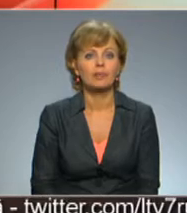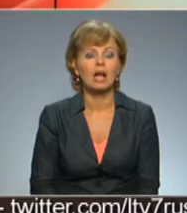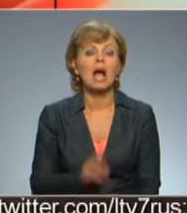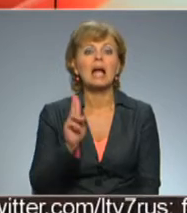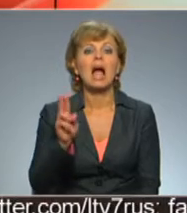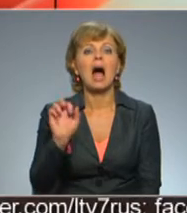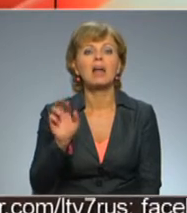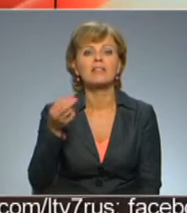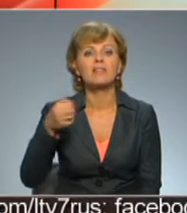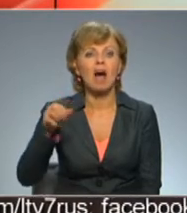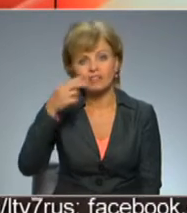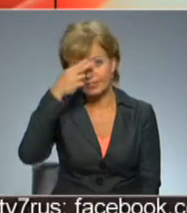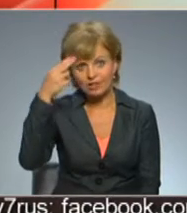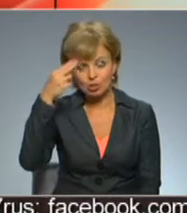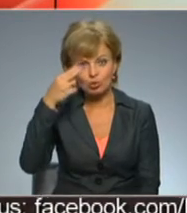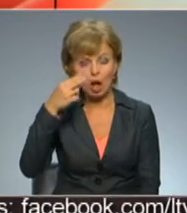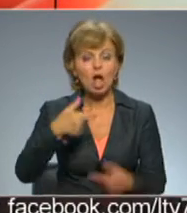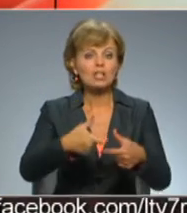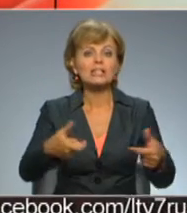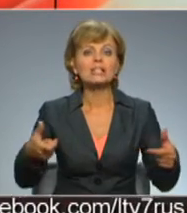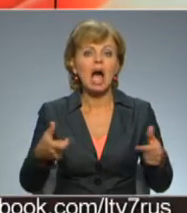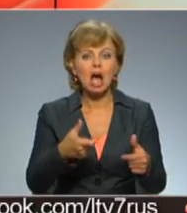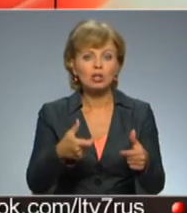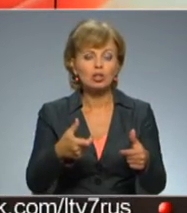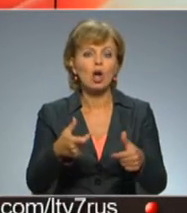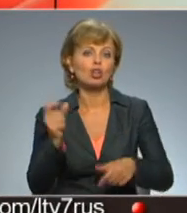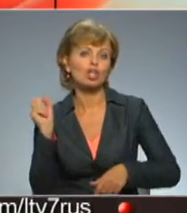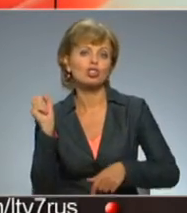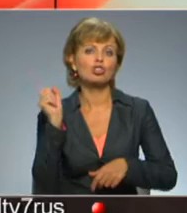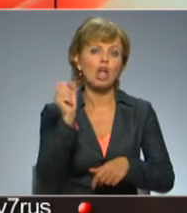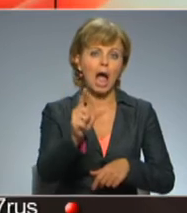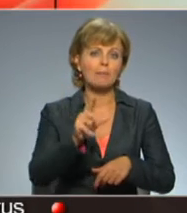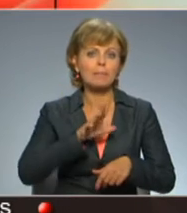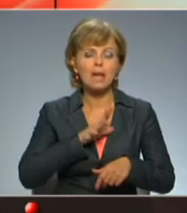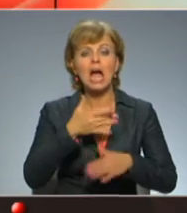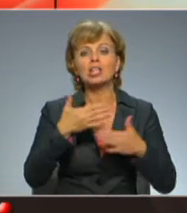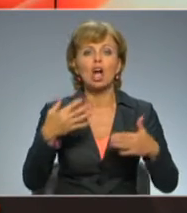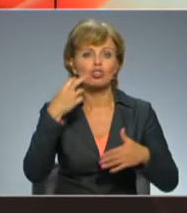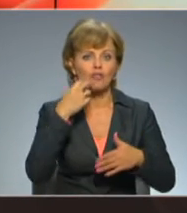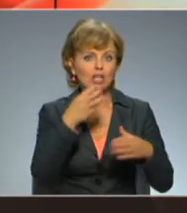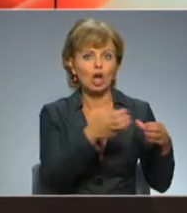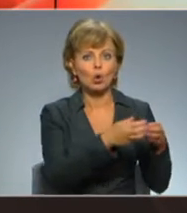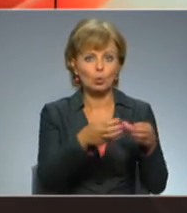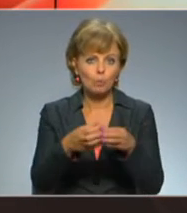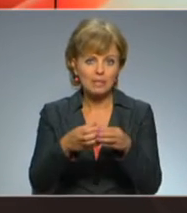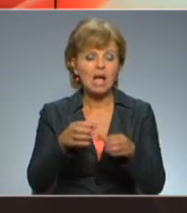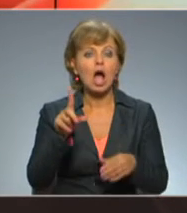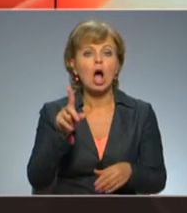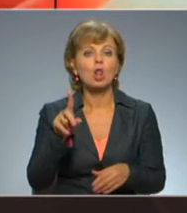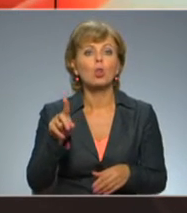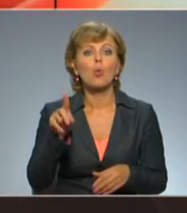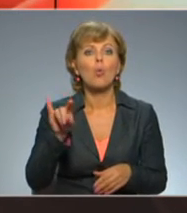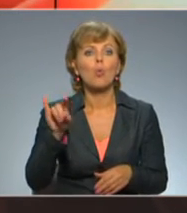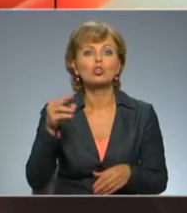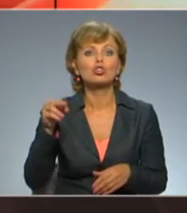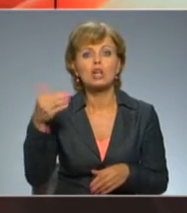Kandavas vidusskolas stadionā šodien lidoja šķēpi. Dažādās vecuma grupās par Jāņa Lūša balvu sacentās gan uzlacošās zvaigznes,